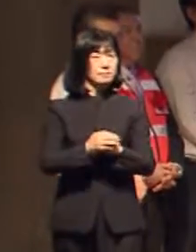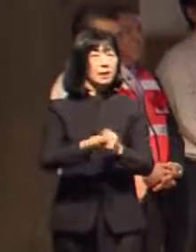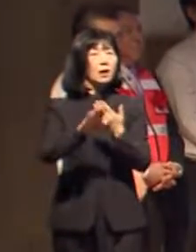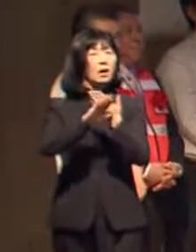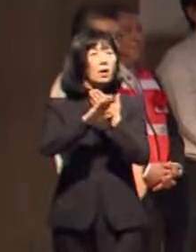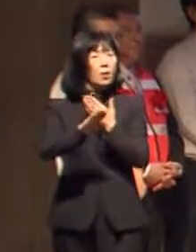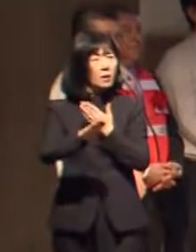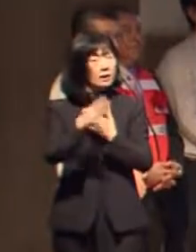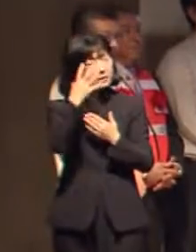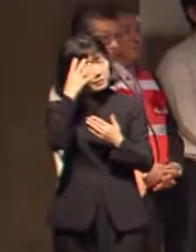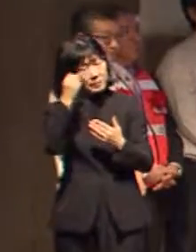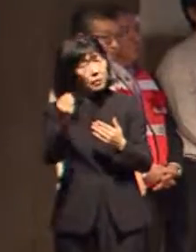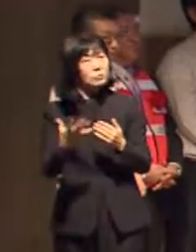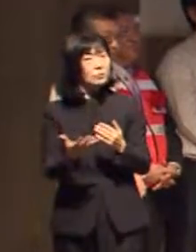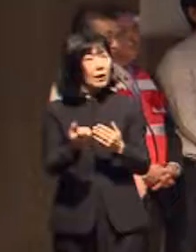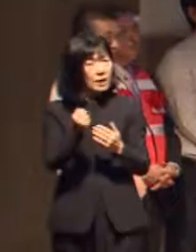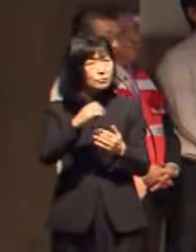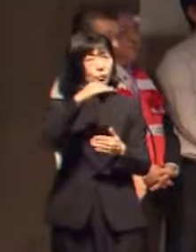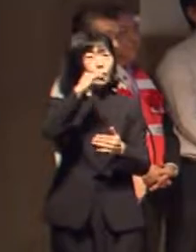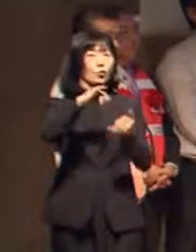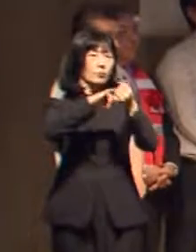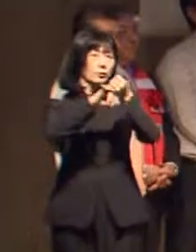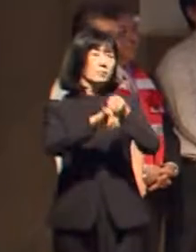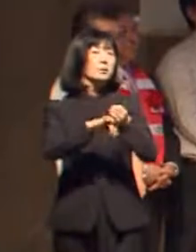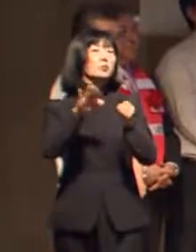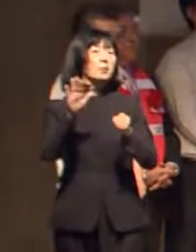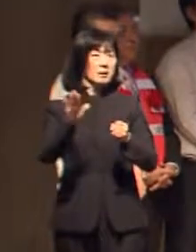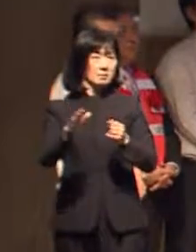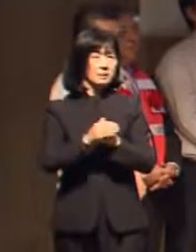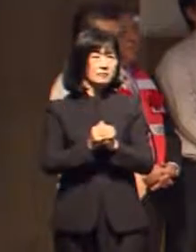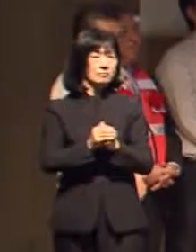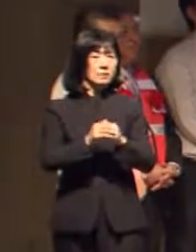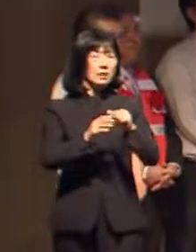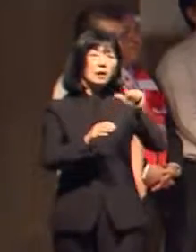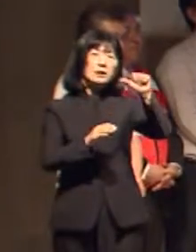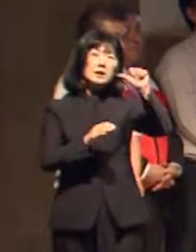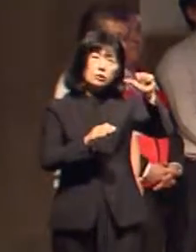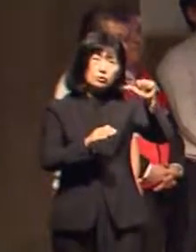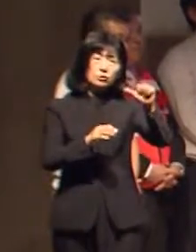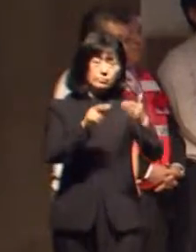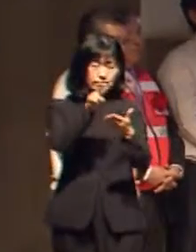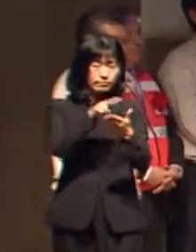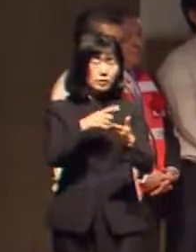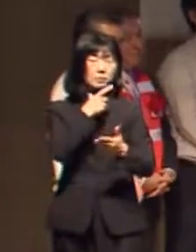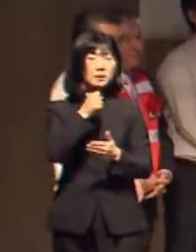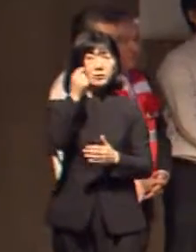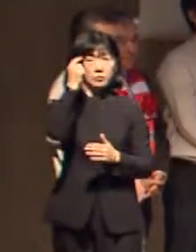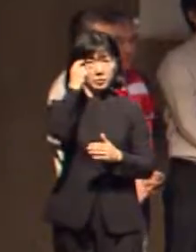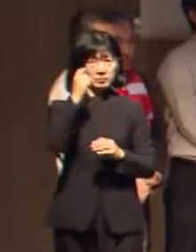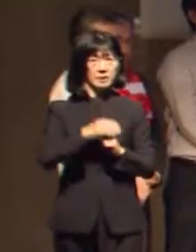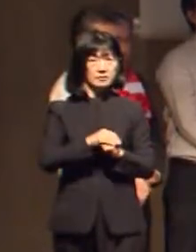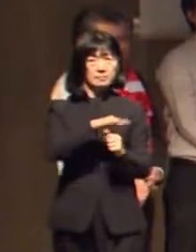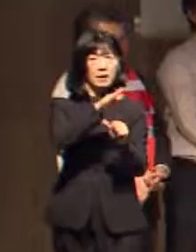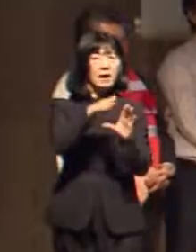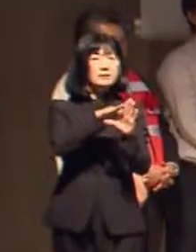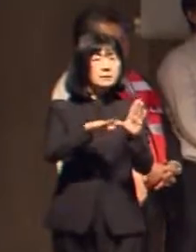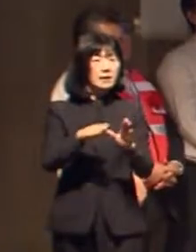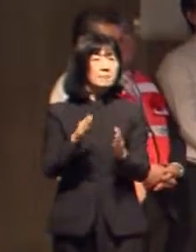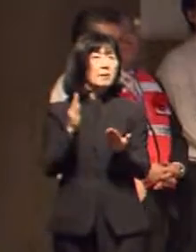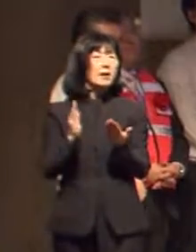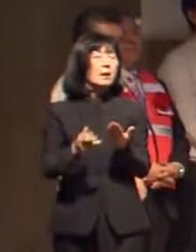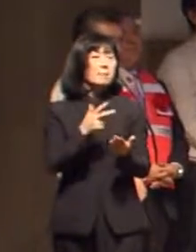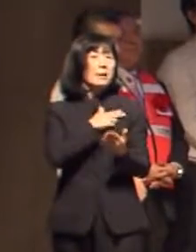ですね、魅力的なコミットメントがございましたが、ここで5つほど読み上げさせていただきます。愛知県弁護士